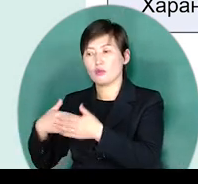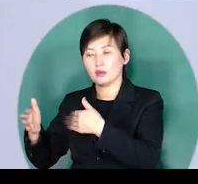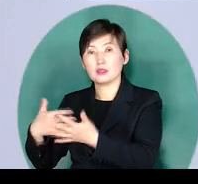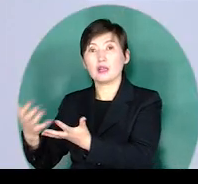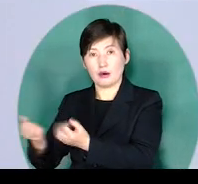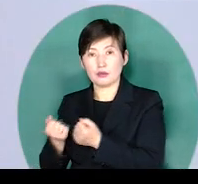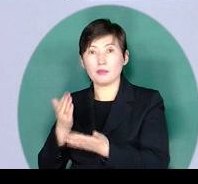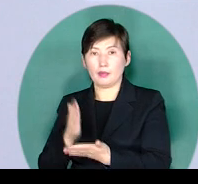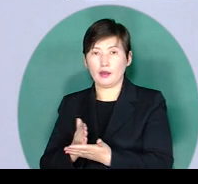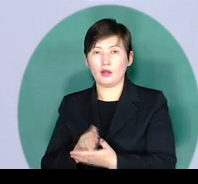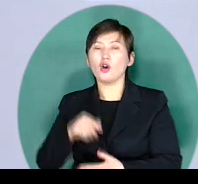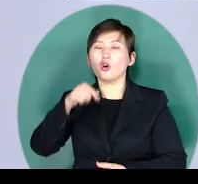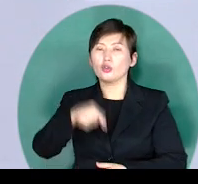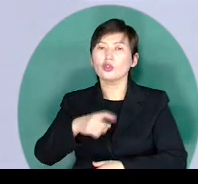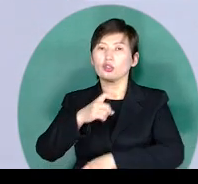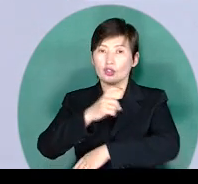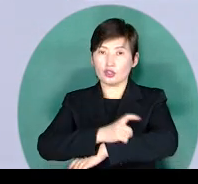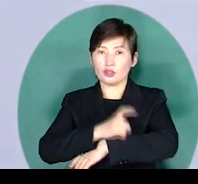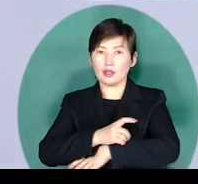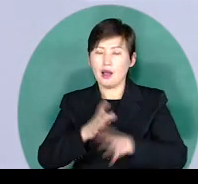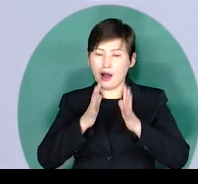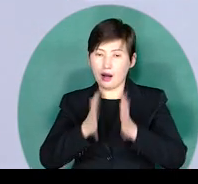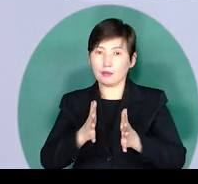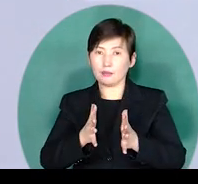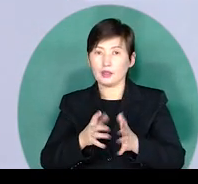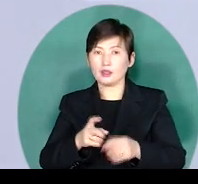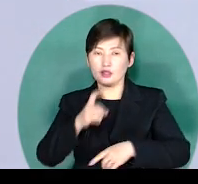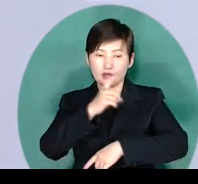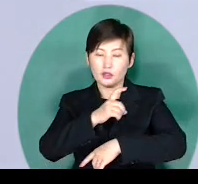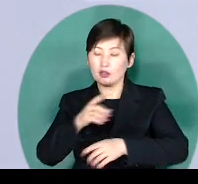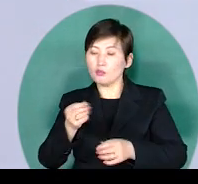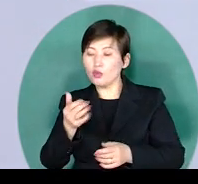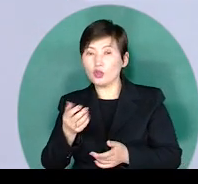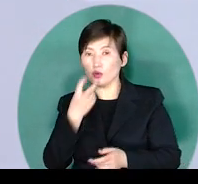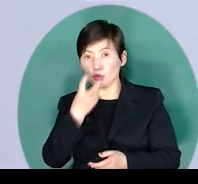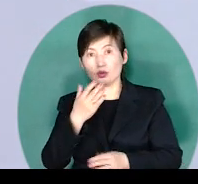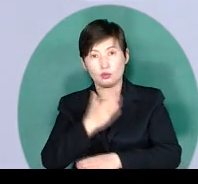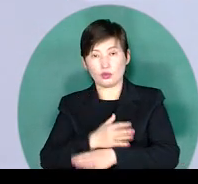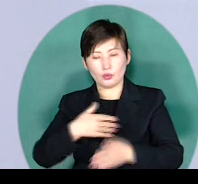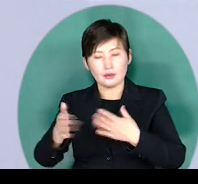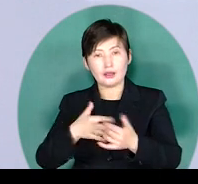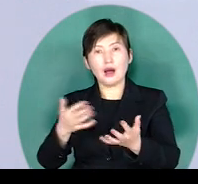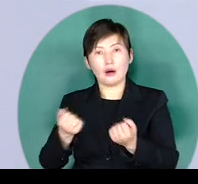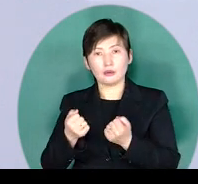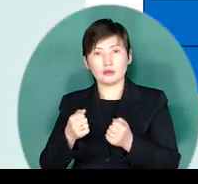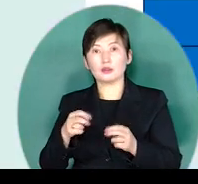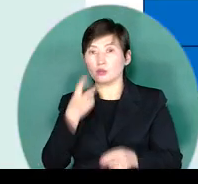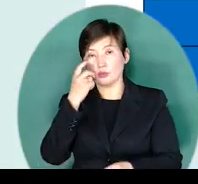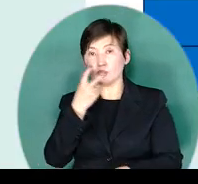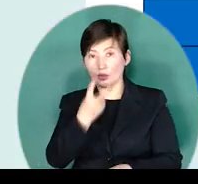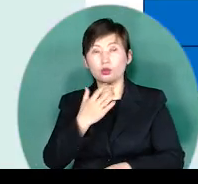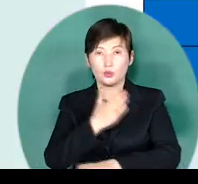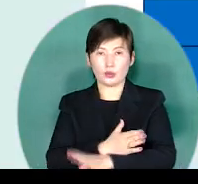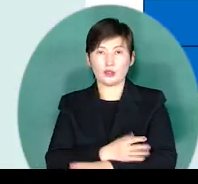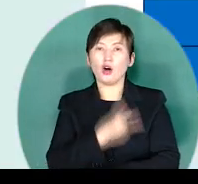байна. Тэгвэл бид өнөөдрийн хичээлээр 100000 хүртэлх тоог үржүүлэхэд хүтсэн шүү дээ. Тэгвэл худалдан авалтыг бид 100000 дотор ботлоо. За 2